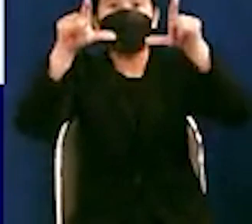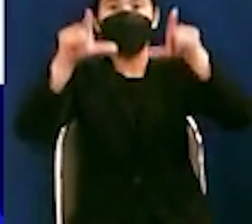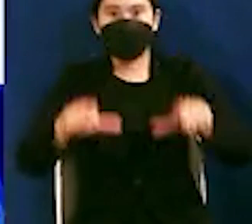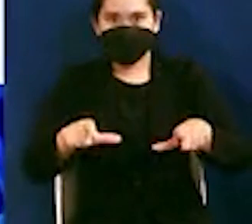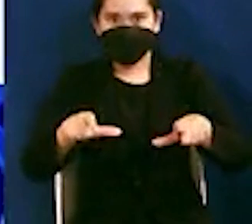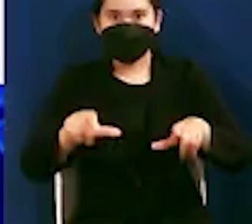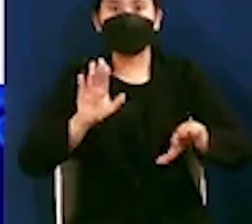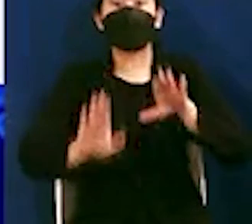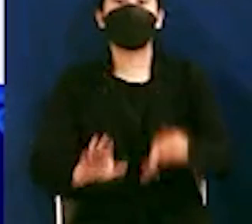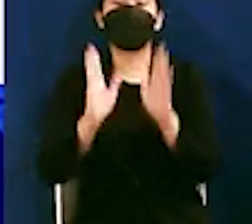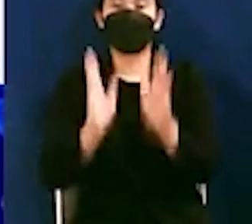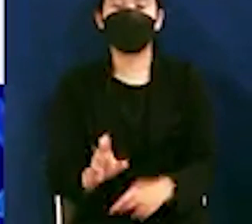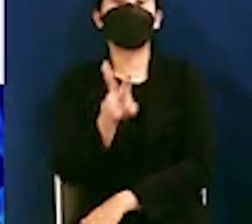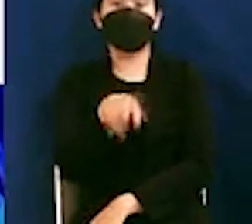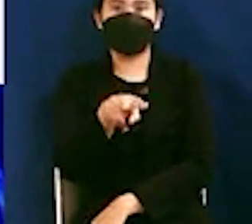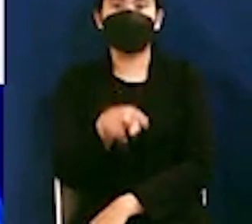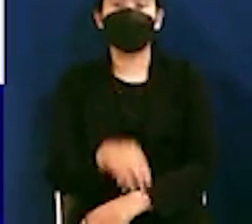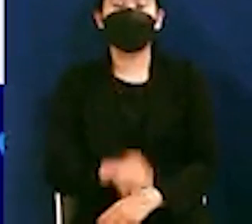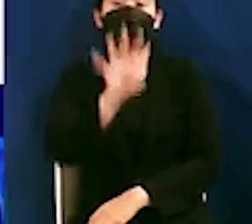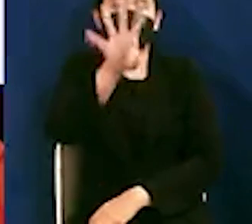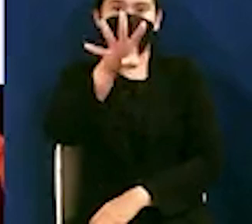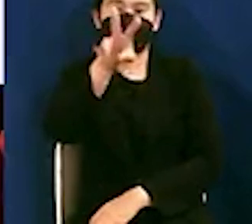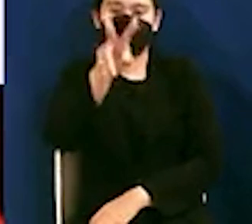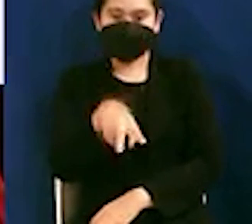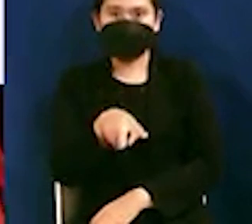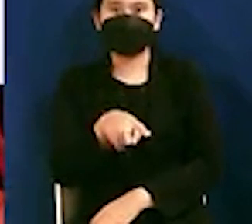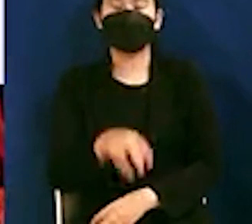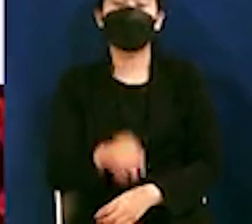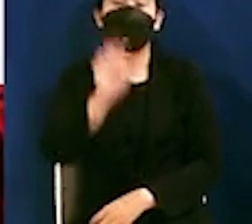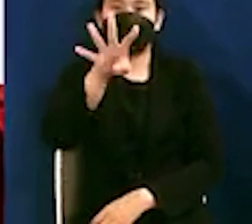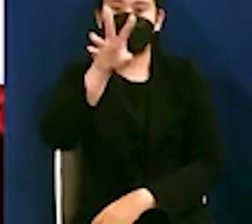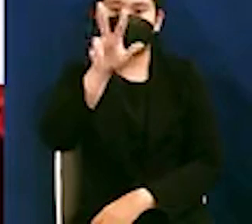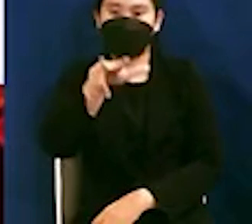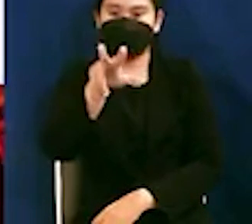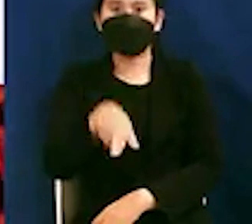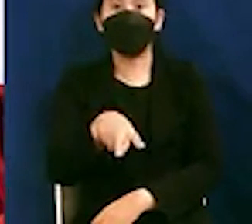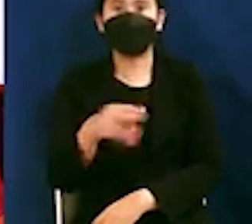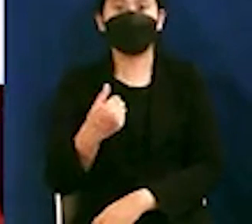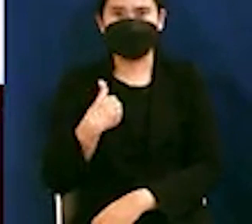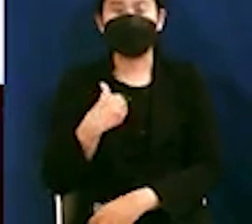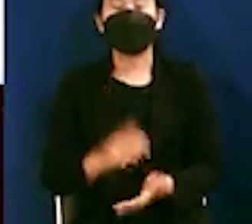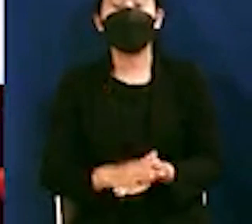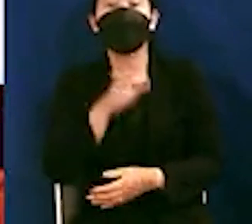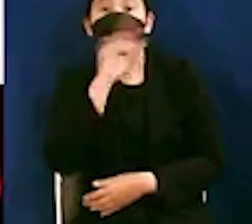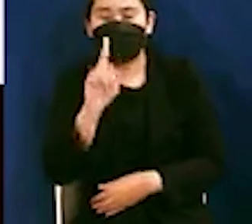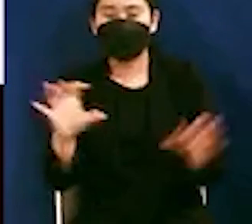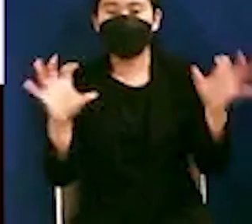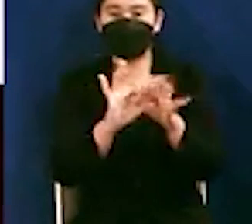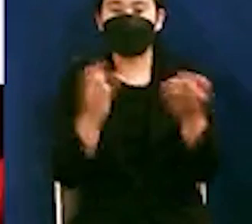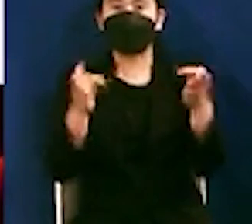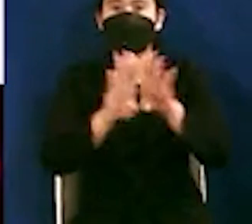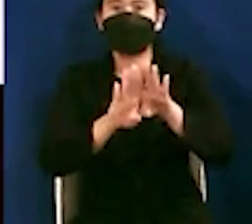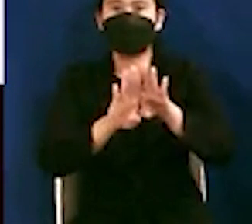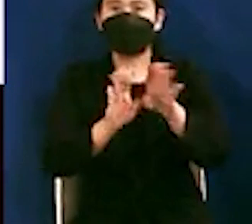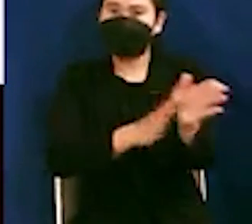าณ 2,000 กว่ารายนะครับจาก 4,000 กว่ารายเหลือ 3,000 กว่ารายเหลือ 2,000 กว่ารายถ้าเราล็อกดาวน์ให้นานขึ้นกว่าเดิ